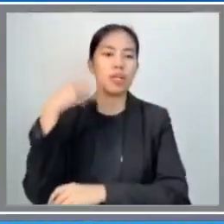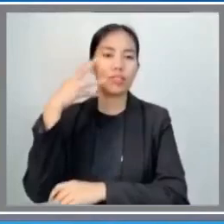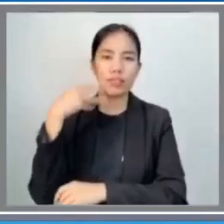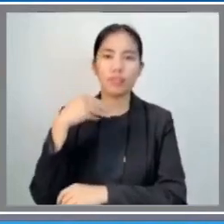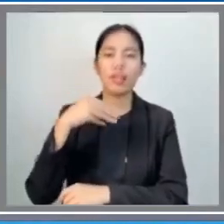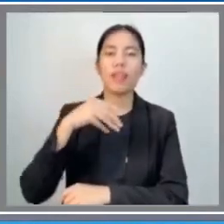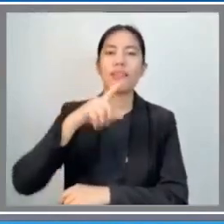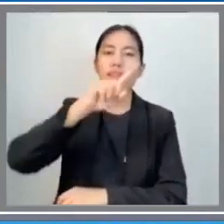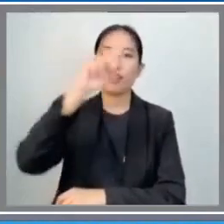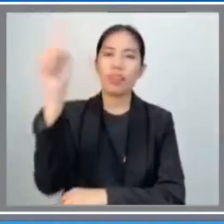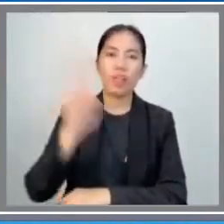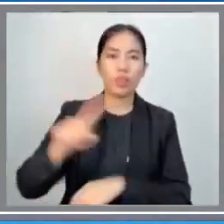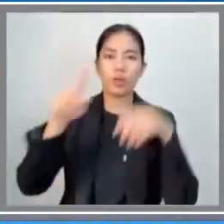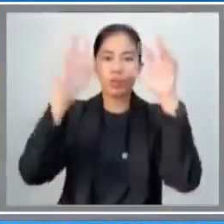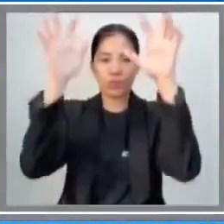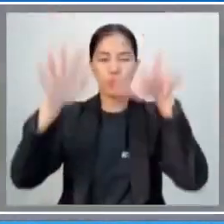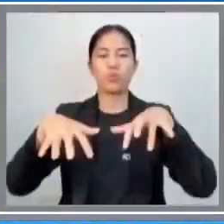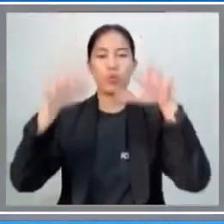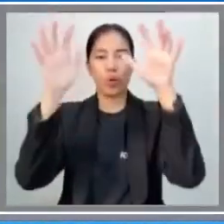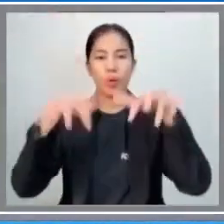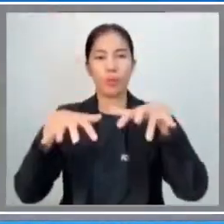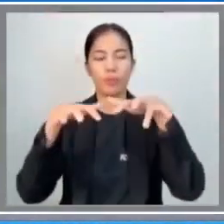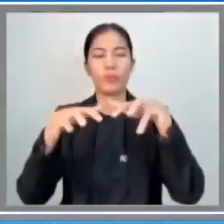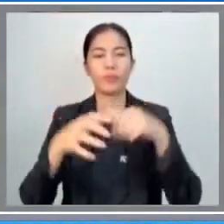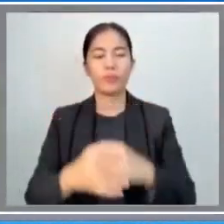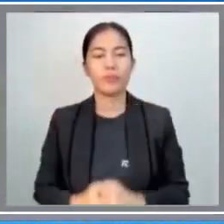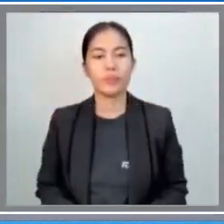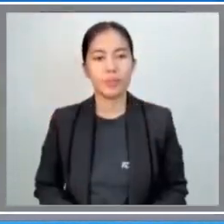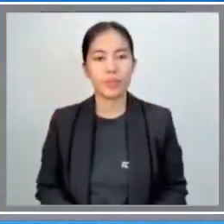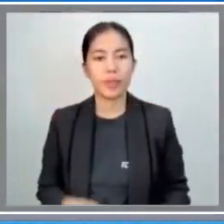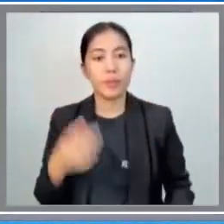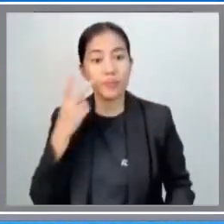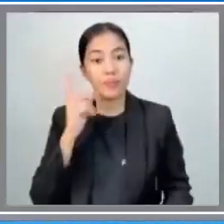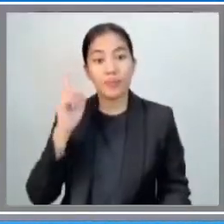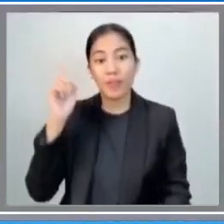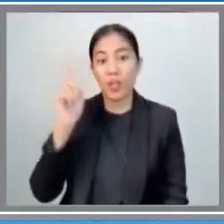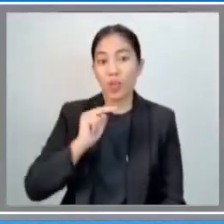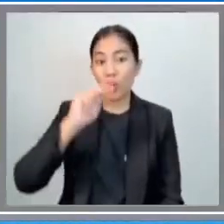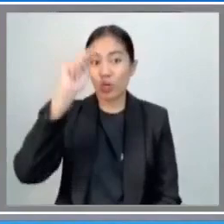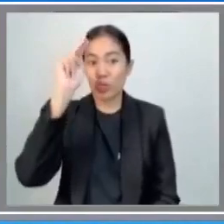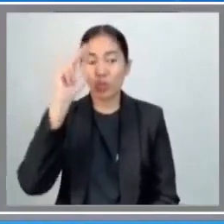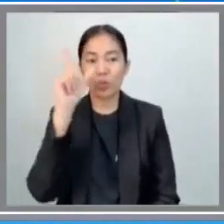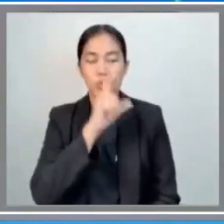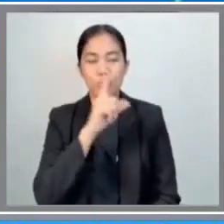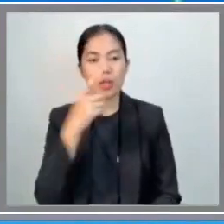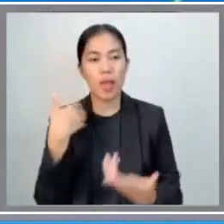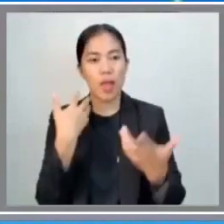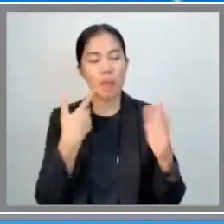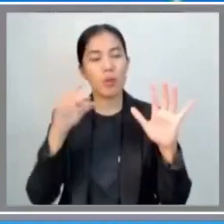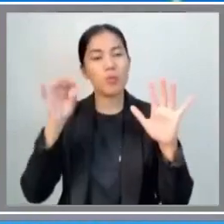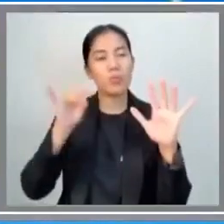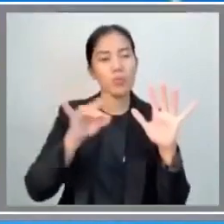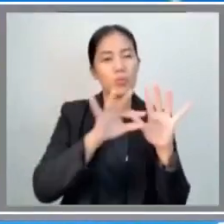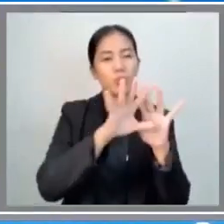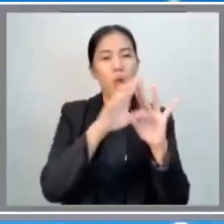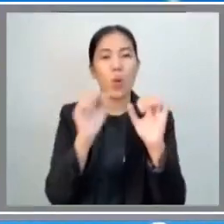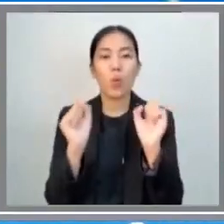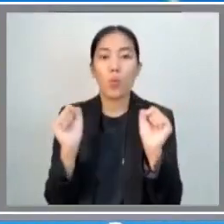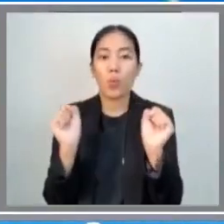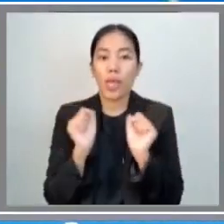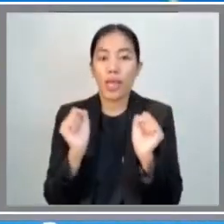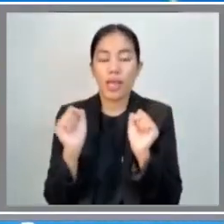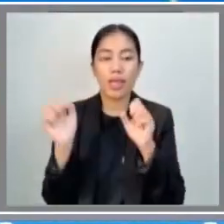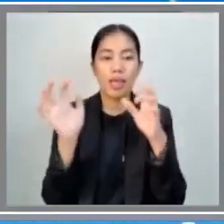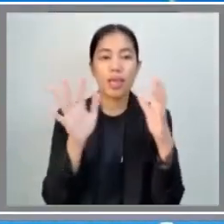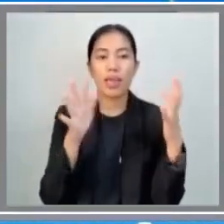northeasterly surface wind flow ang northern Luzon. Sa mga susunod na oras, asahan ang pag-uulan sa malaking bahagi